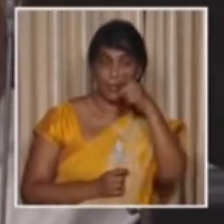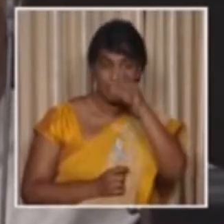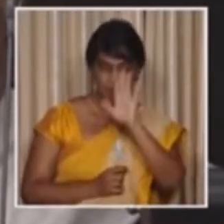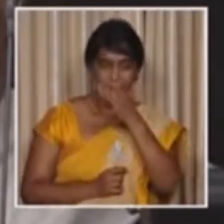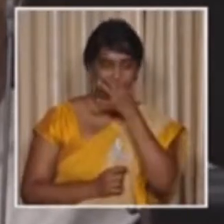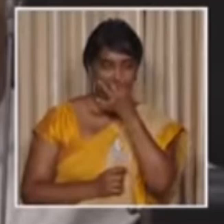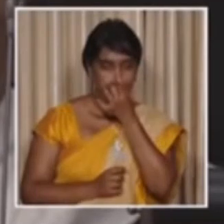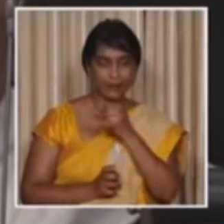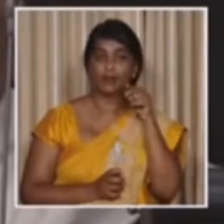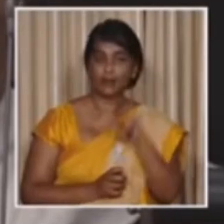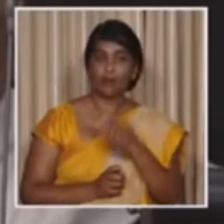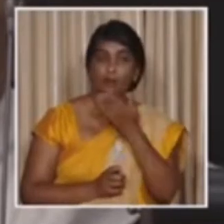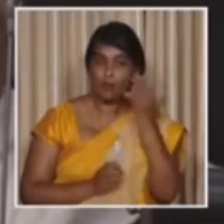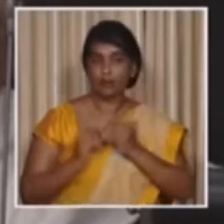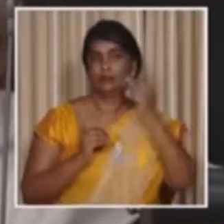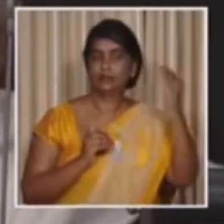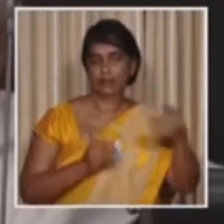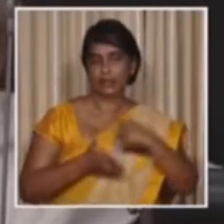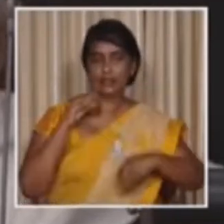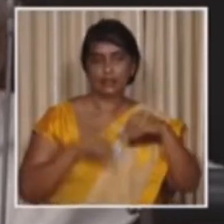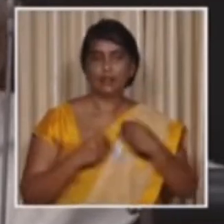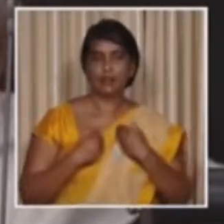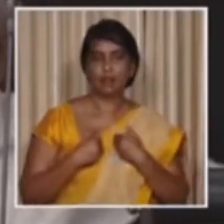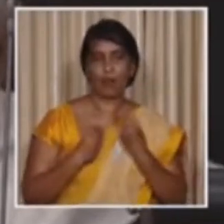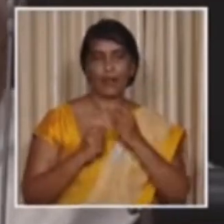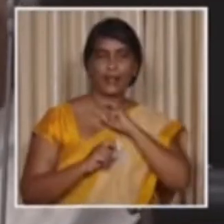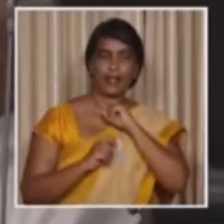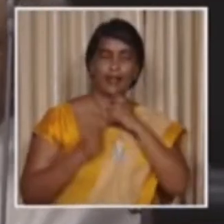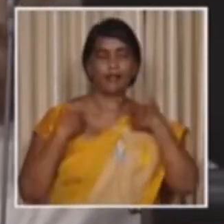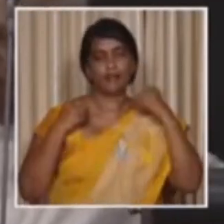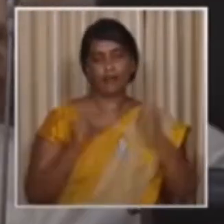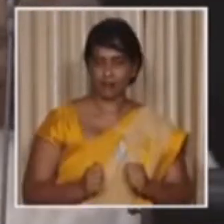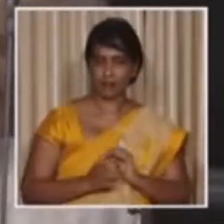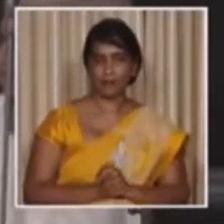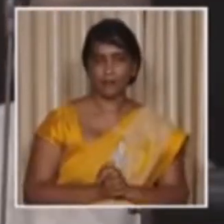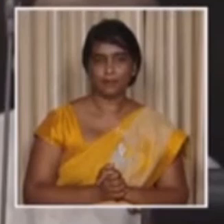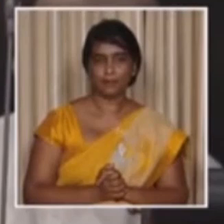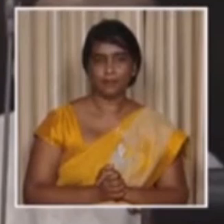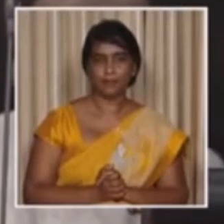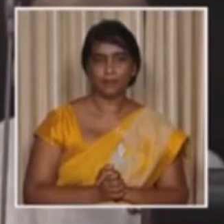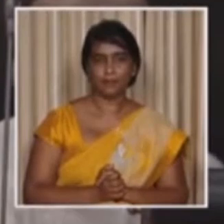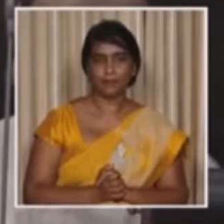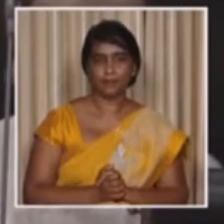ඔබතුමන්ලා මේක පුළුවන් නම් කල් දාන්න අපි ටිකක් කෑ ගහලා ඊට පස්සේ වාඩි වෙනවා කියලා.